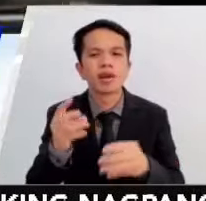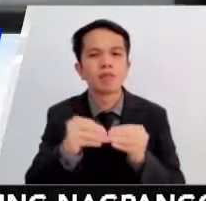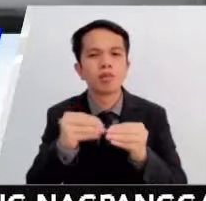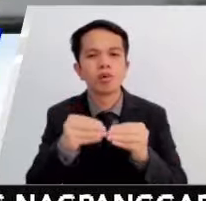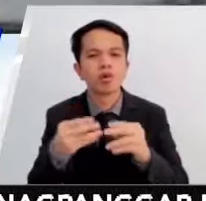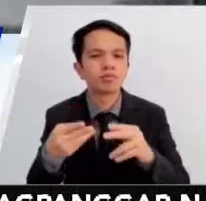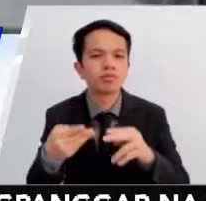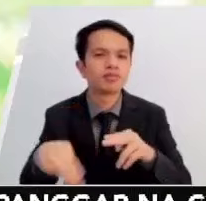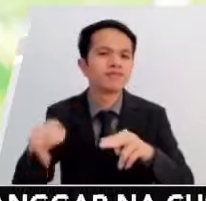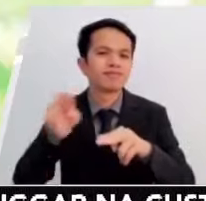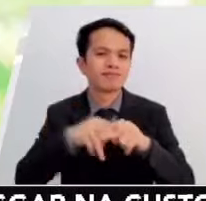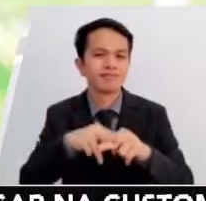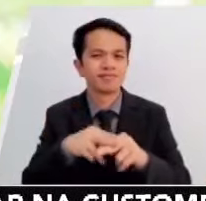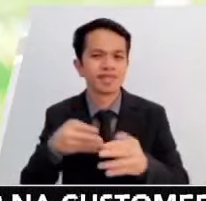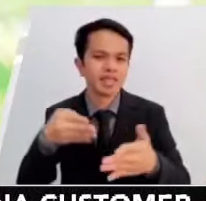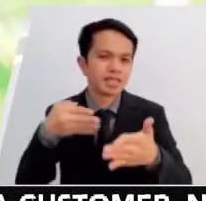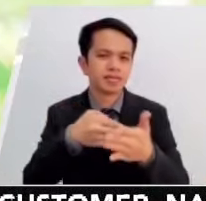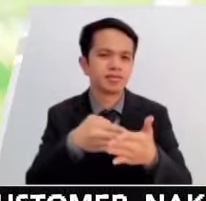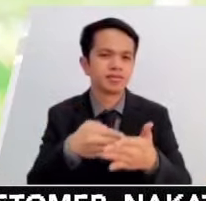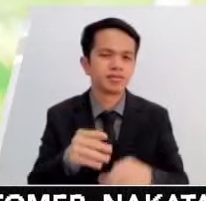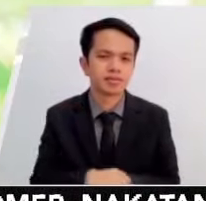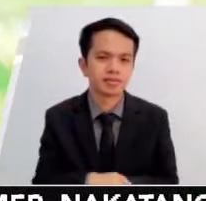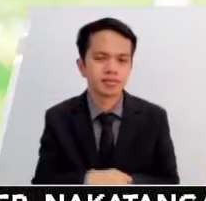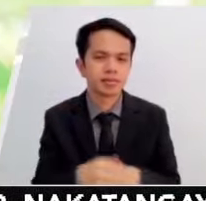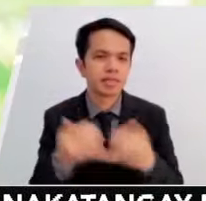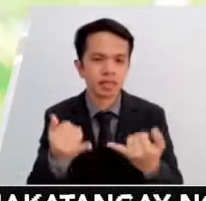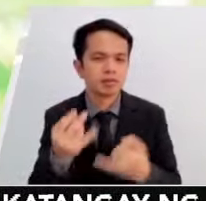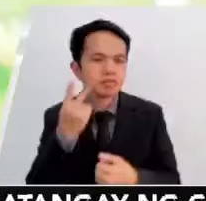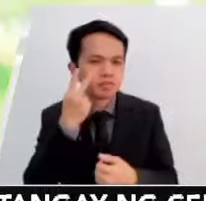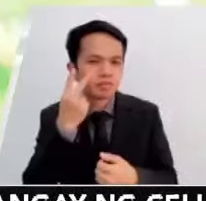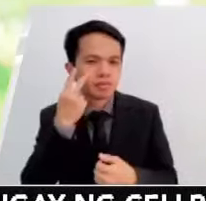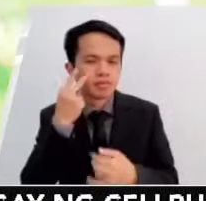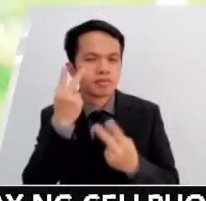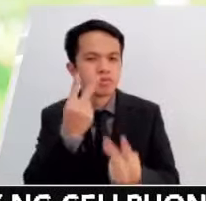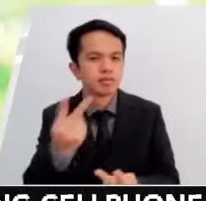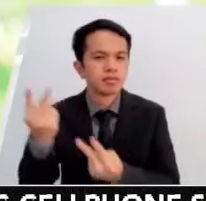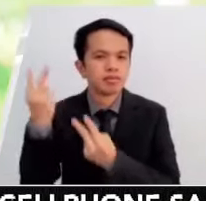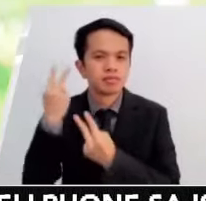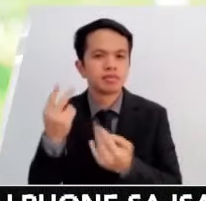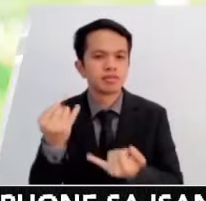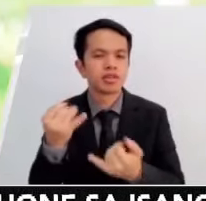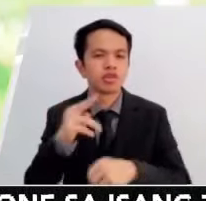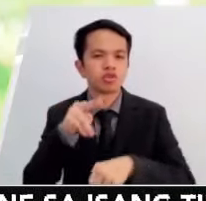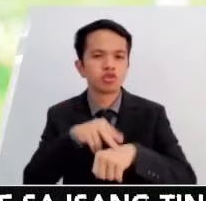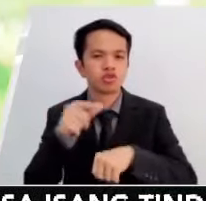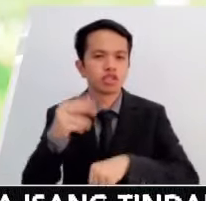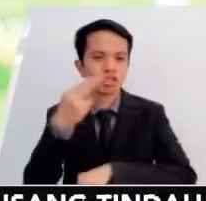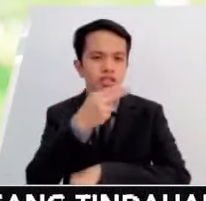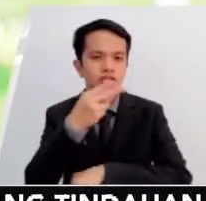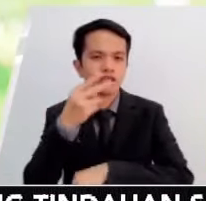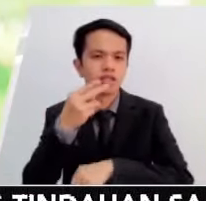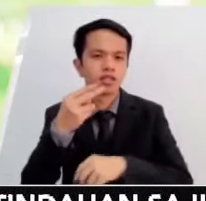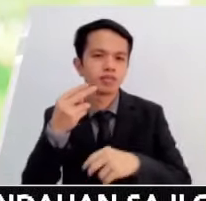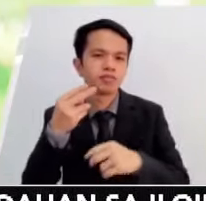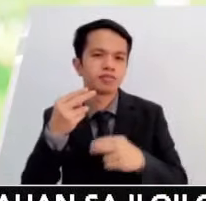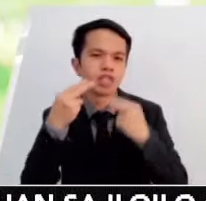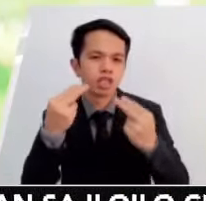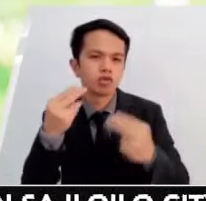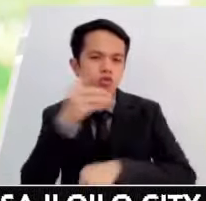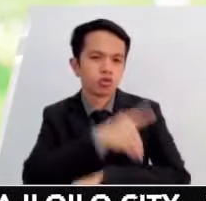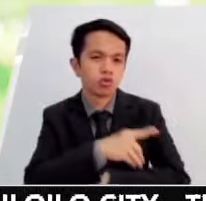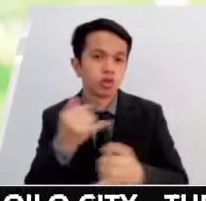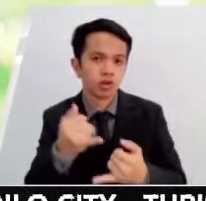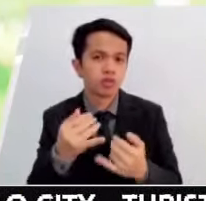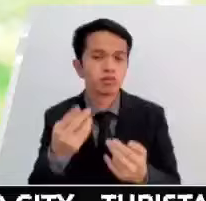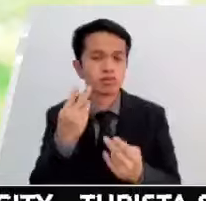mangyari. Samantala, balikan lamang natin ang paggunita sa National Heroes Day. Sinabi ng Pangulo na bukod sa paggunita sa